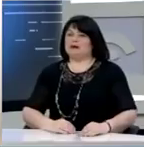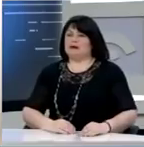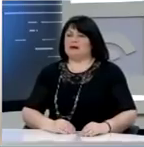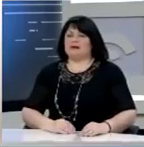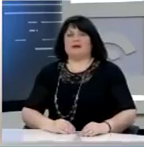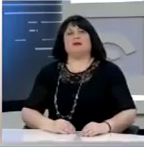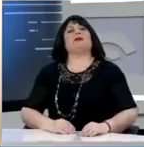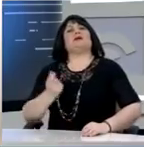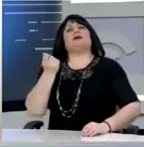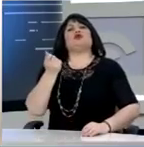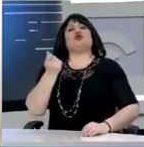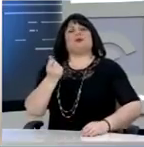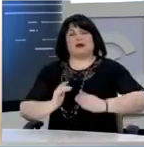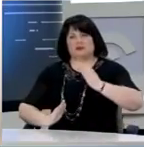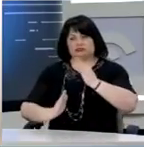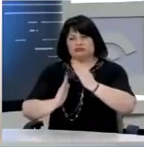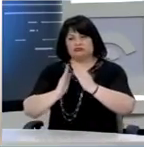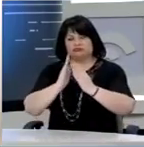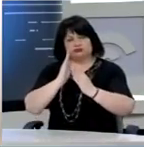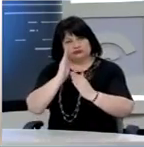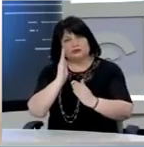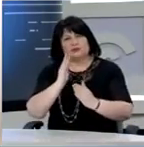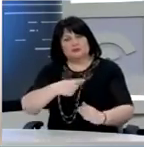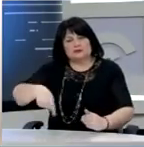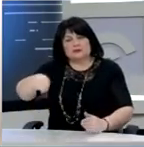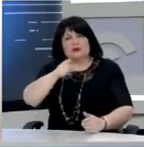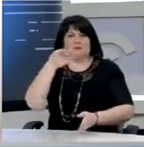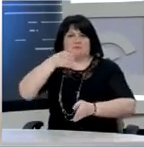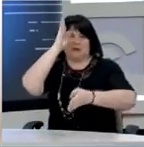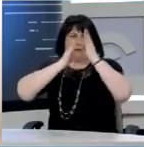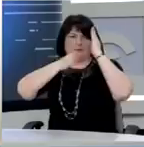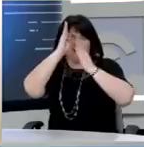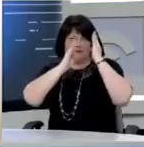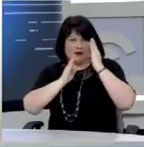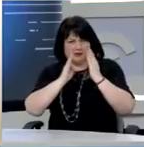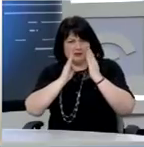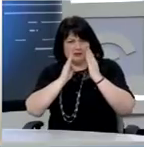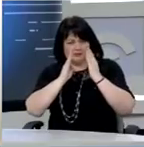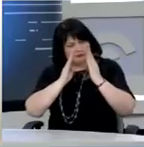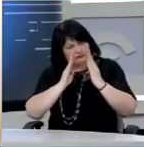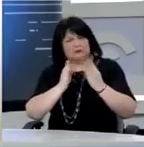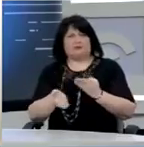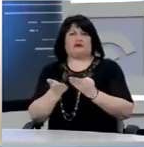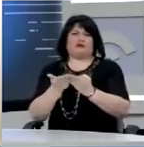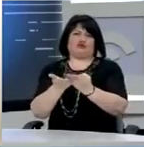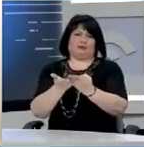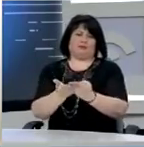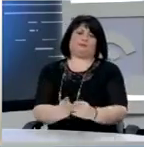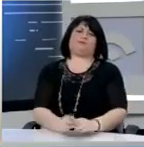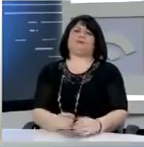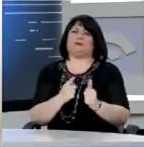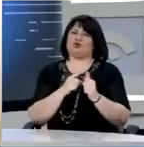επιταχυνόμενης οικονομικής ανάκαμψης και την ανακούφιση όσων επλήγησαν περισσότερο από την κρίση.